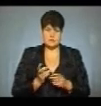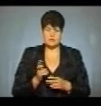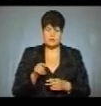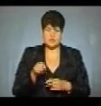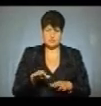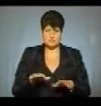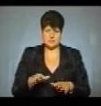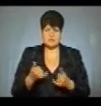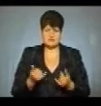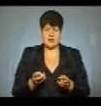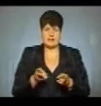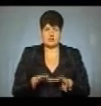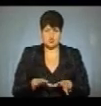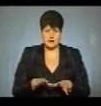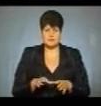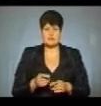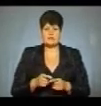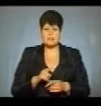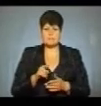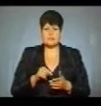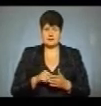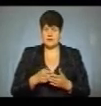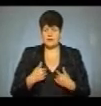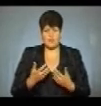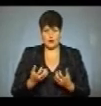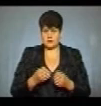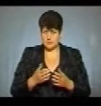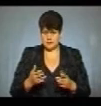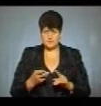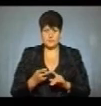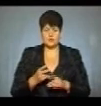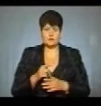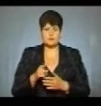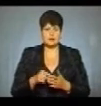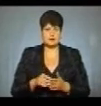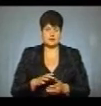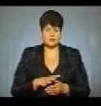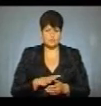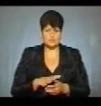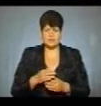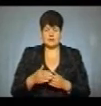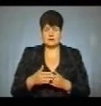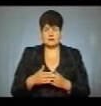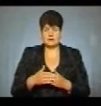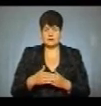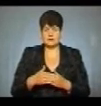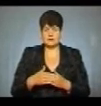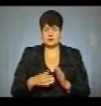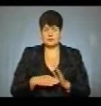позиції, які ми зараз залишаємо. На це запитання я відповіді не отримав. Друге моє було запитання недавно у Верховній Раді.